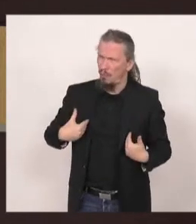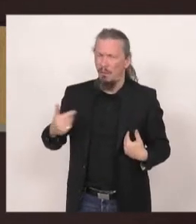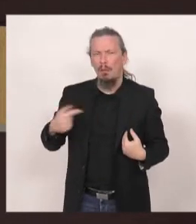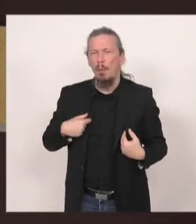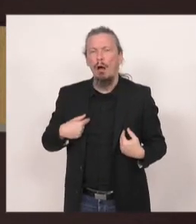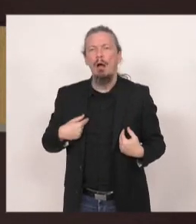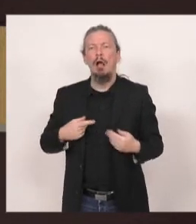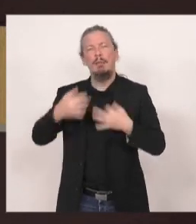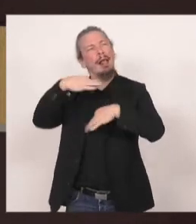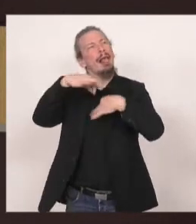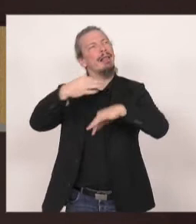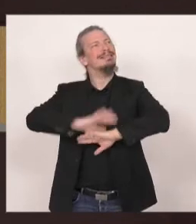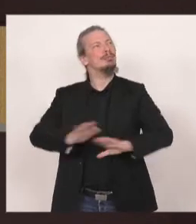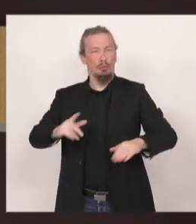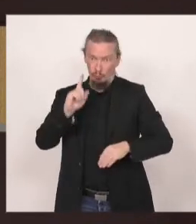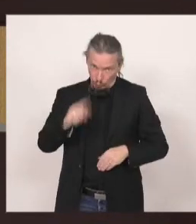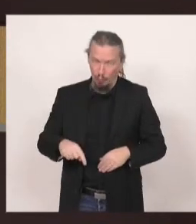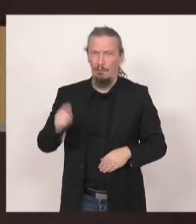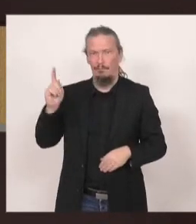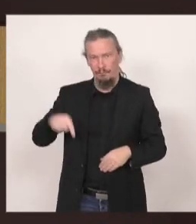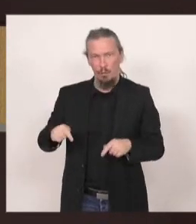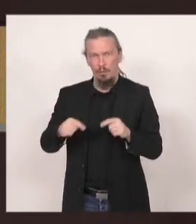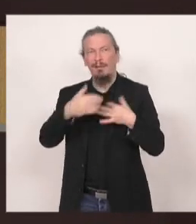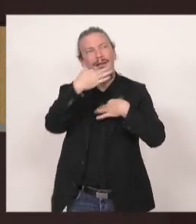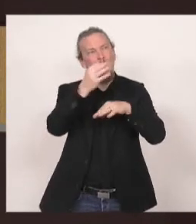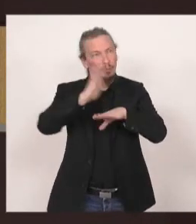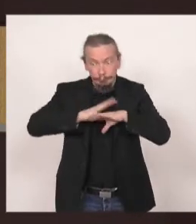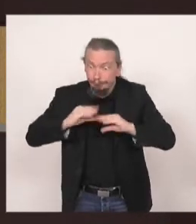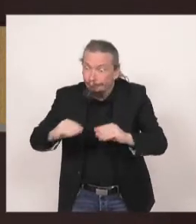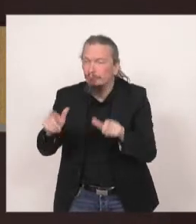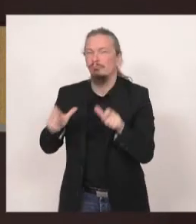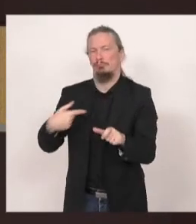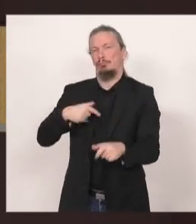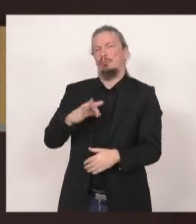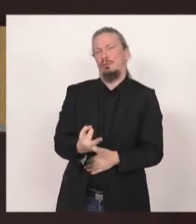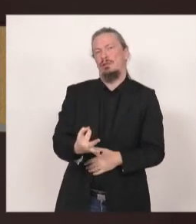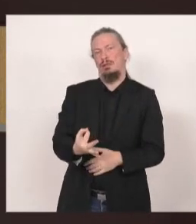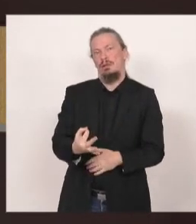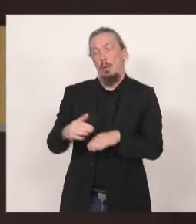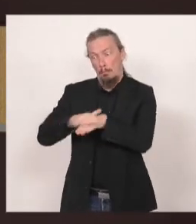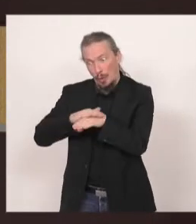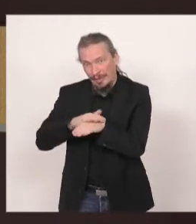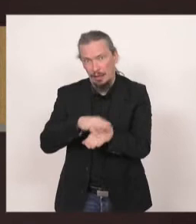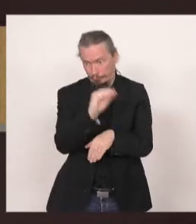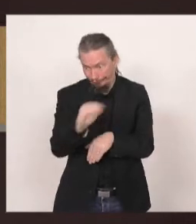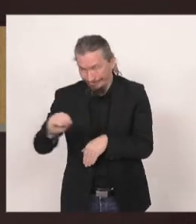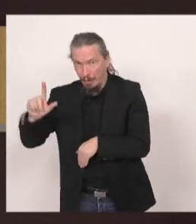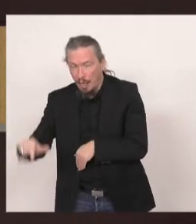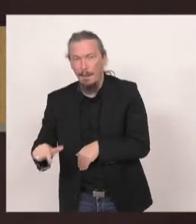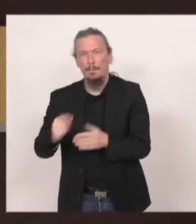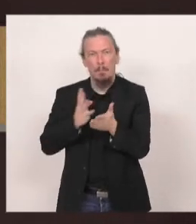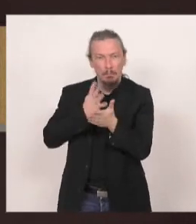m'en tenir au discours, mais veiller à ce que la préoccupation se traduise dans les actes, qu'elle se traduise dans les politiques, qu'elle se traduise dans les